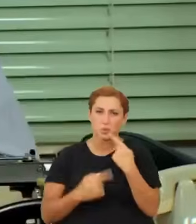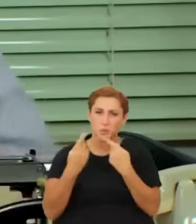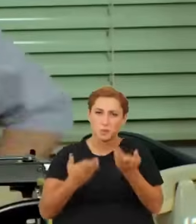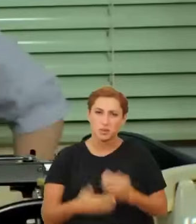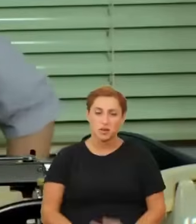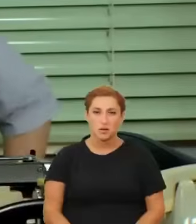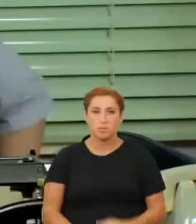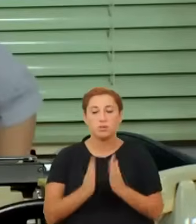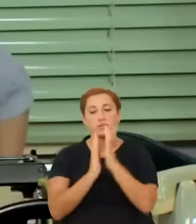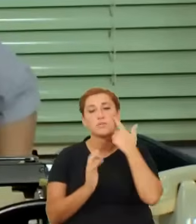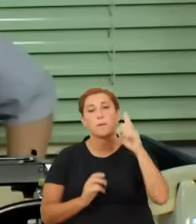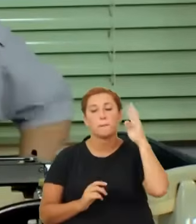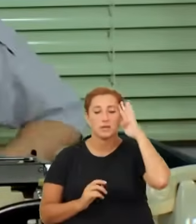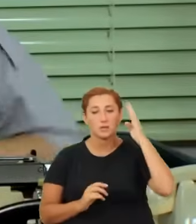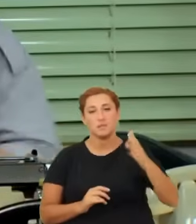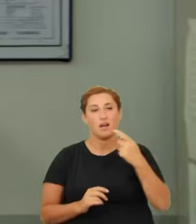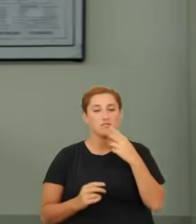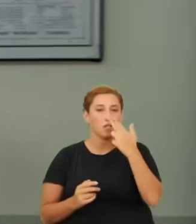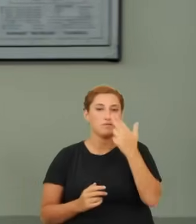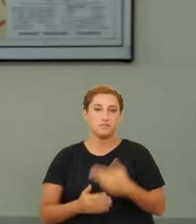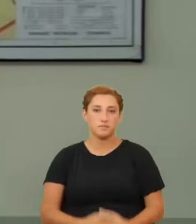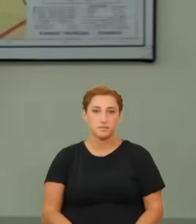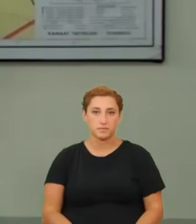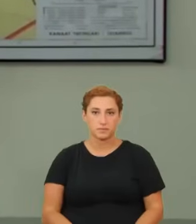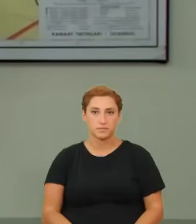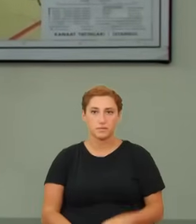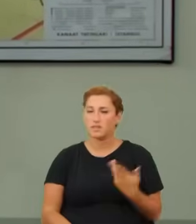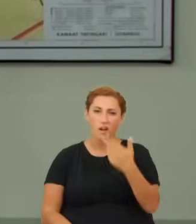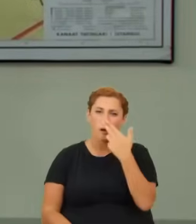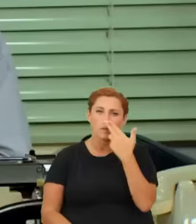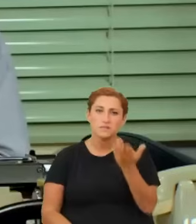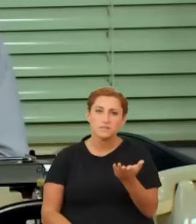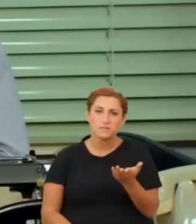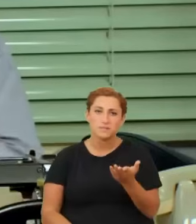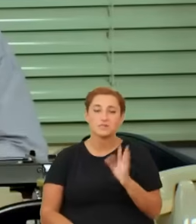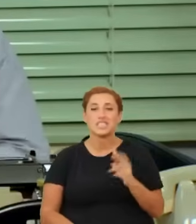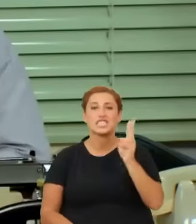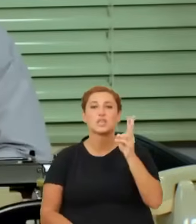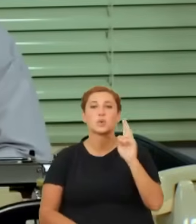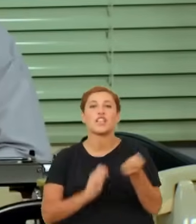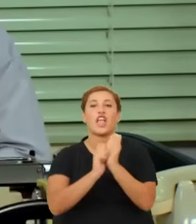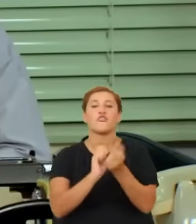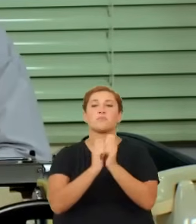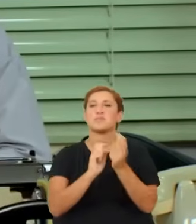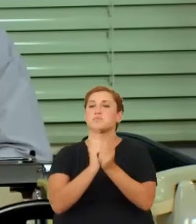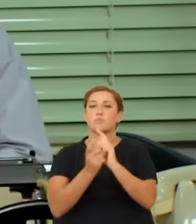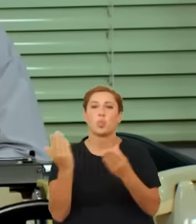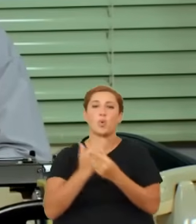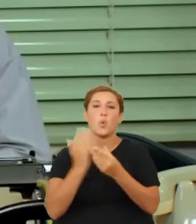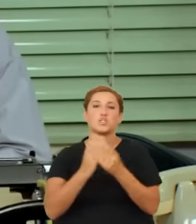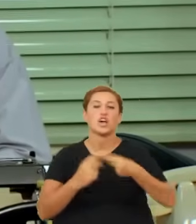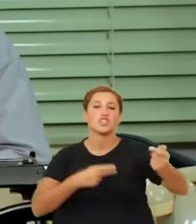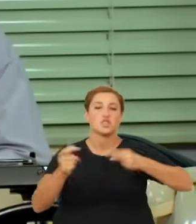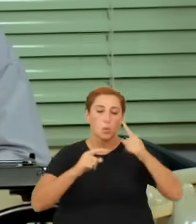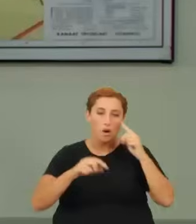ya? Kusura bakmayın başkomiserim ya. Ağız alışkanlığı işte. Nereden alıştı ağzına devrim? Ya iki gündür devrimci bilmem ne dosyasıyla ilgili